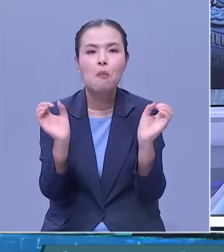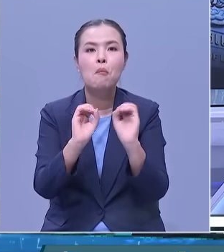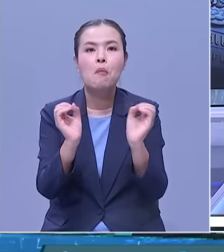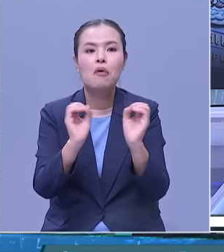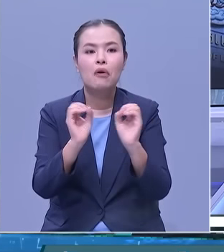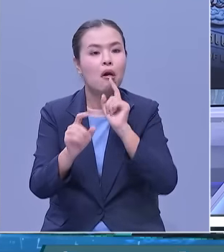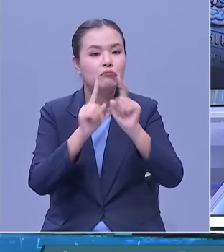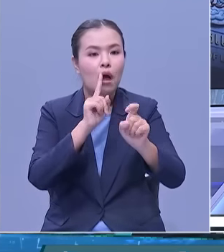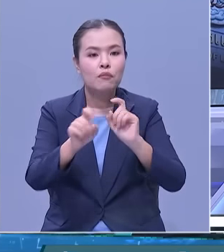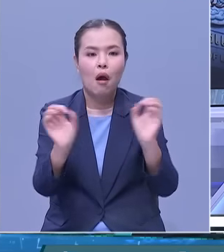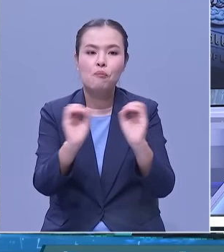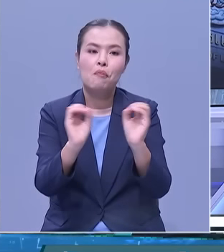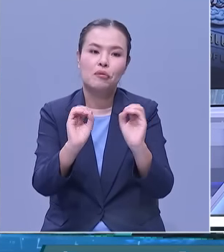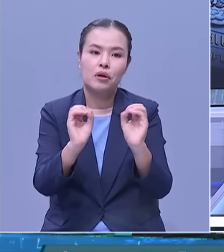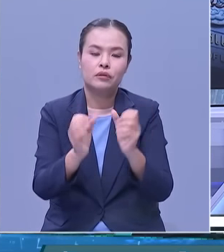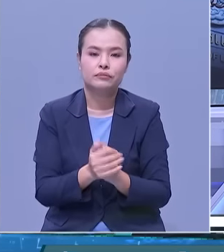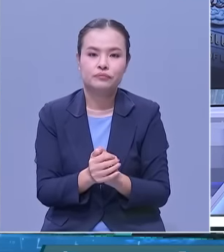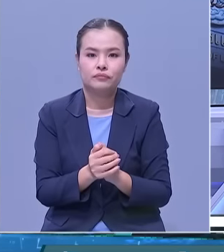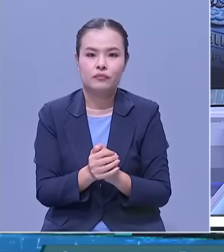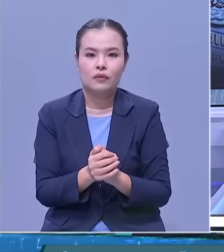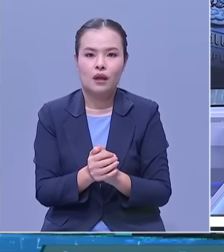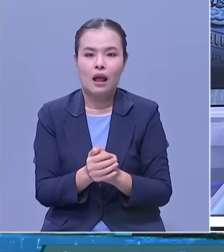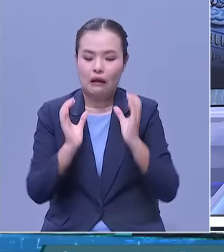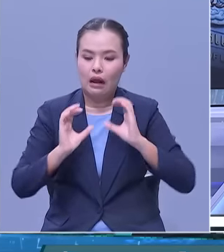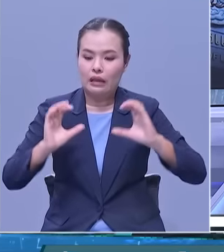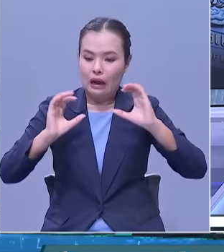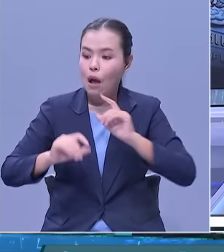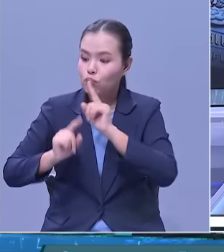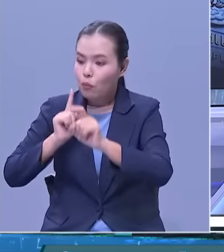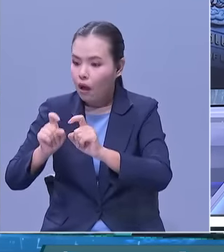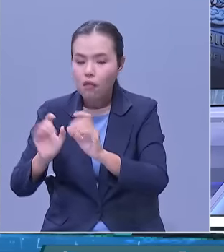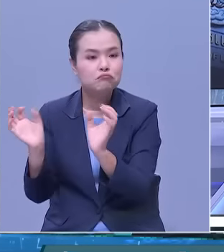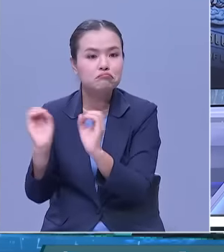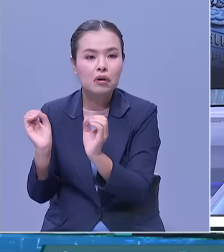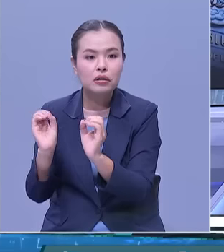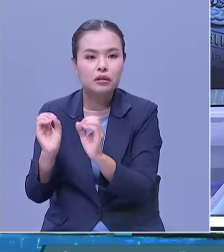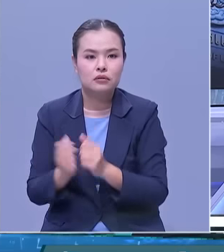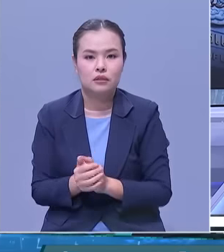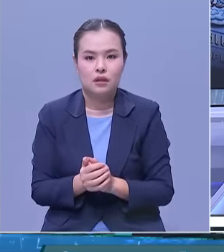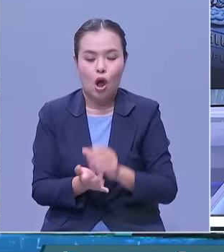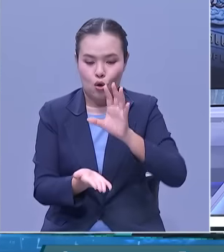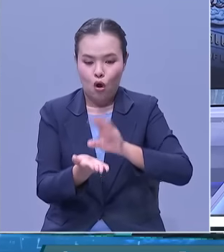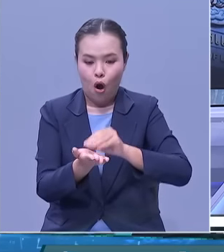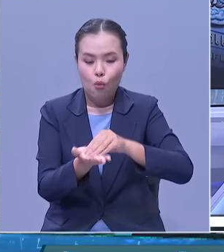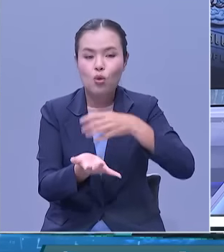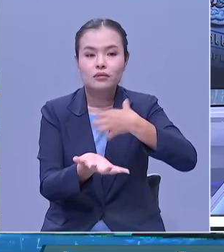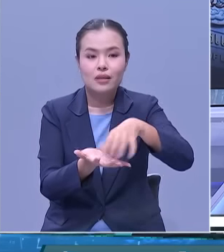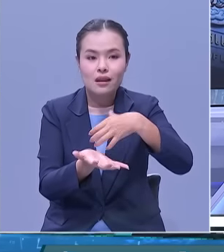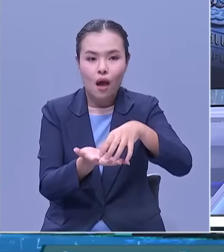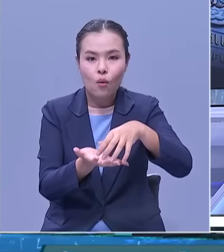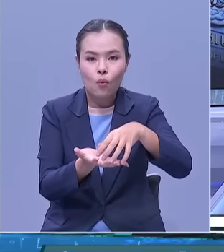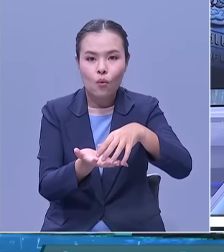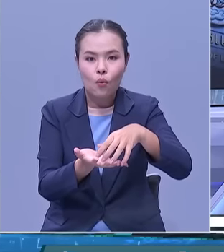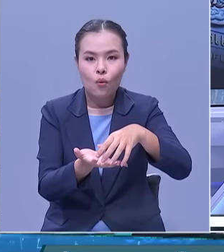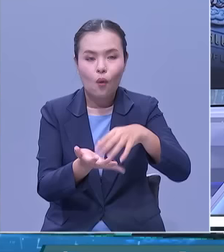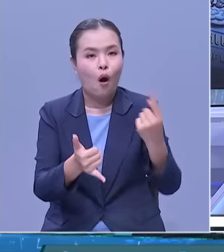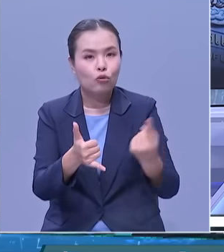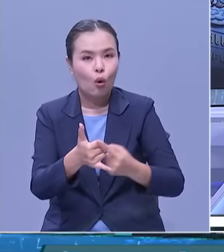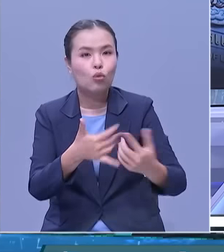ห ม คะ ไม่เคยข้าราชการผมถามแล้วก็ไม่เคย ค่ะ ถ้าเอาคำให้การของผู้ต้องขัง